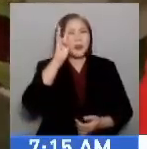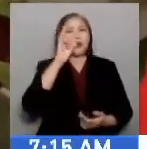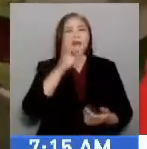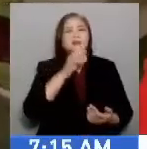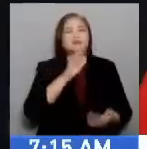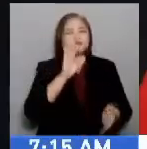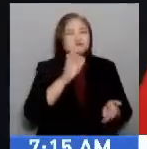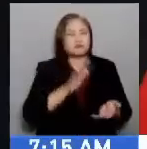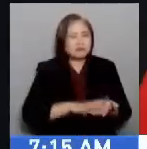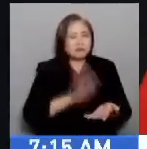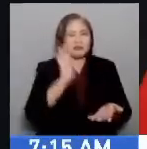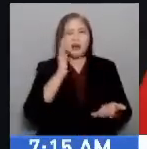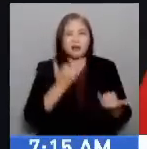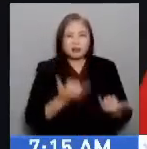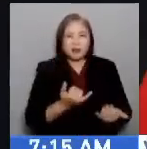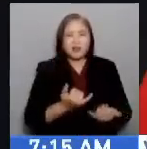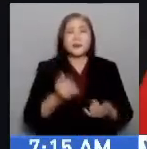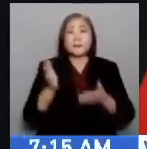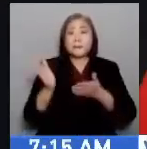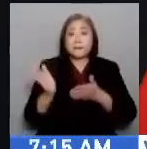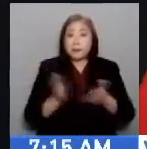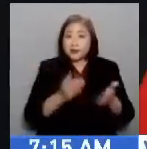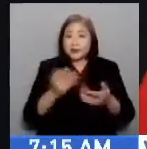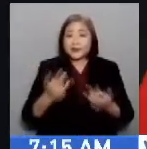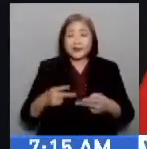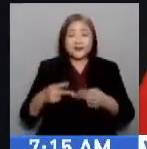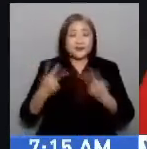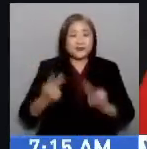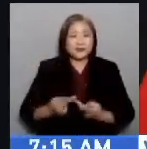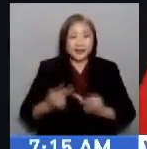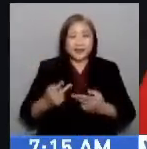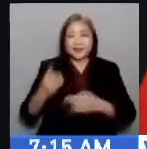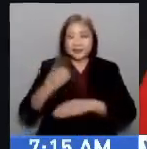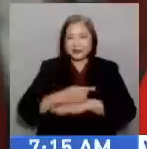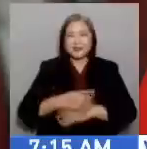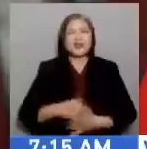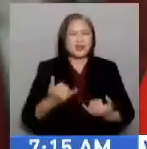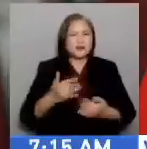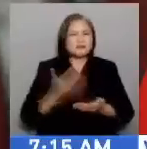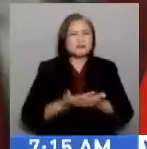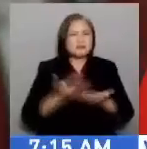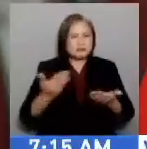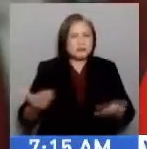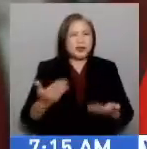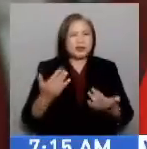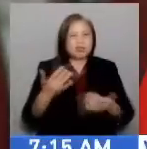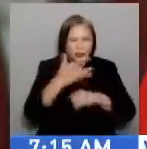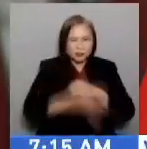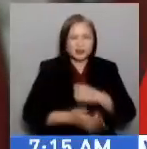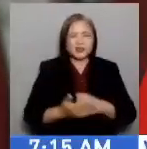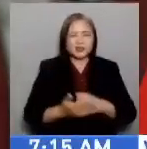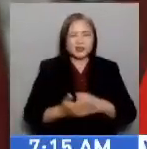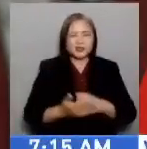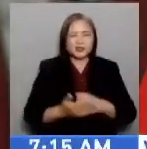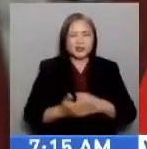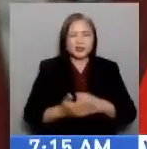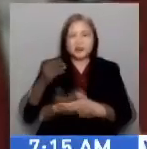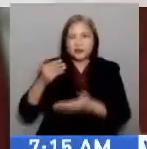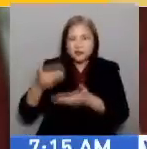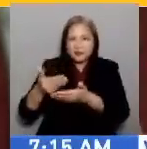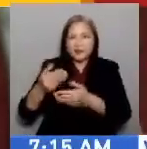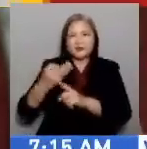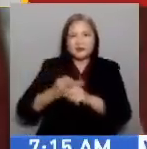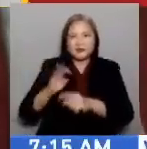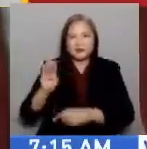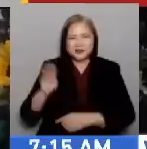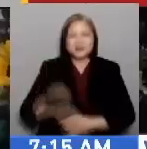Day. Bakit magbibili ako na mas maaga? Kasi syempre mas mahal na pag Valentine's na yun. So. Ngayon kasi umaabot na sa 900 pesos ang bundle